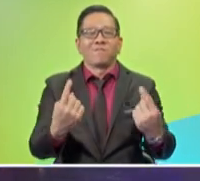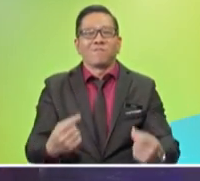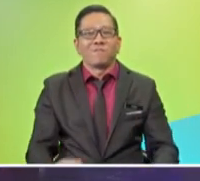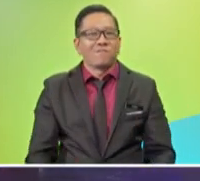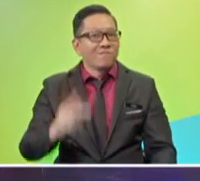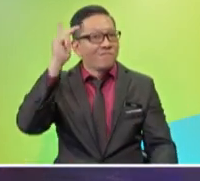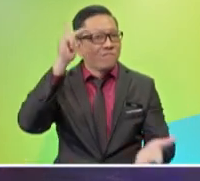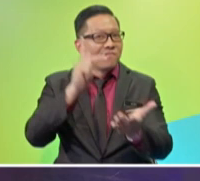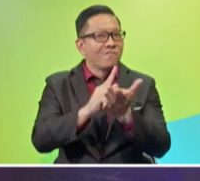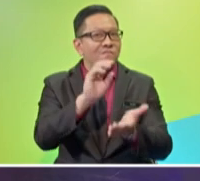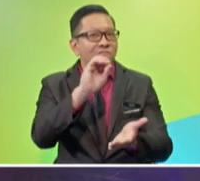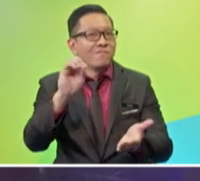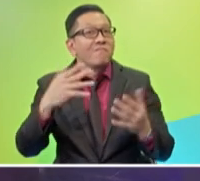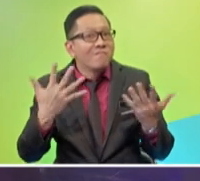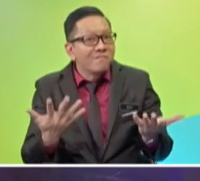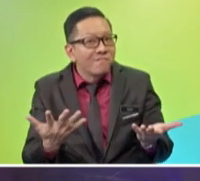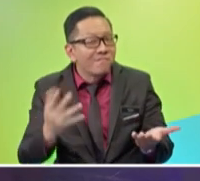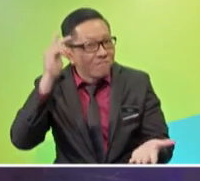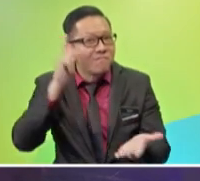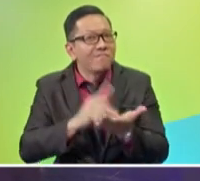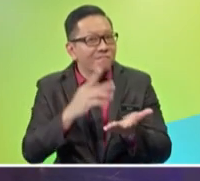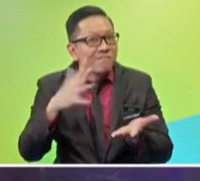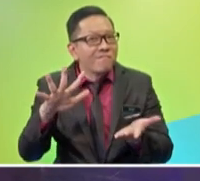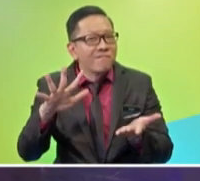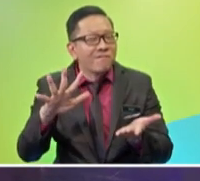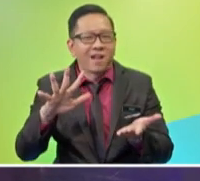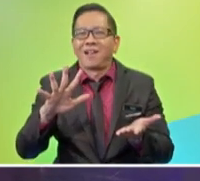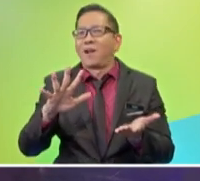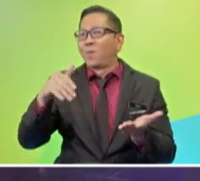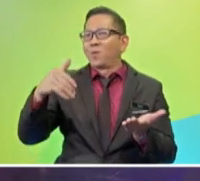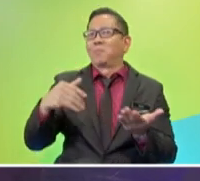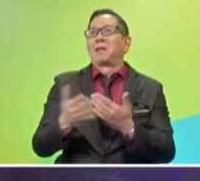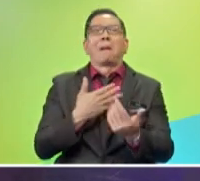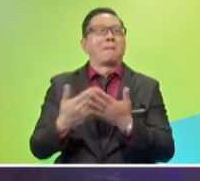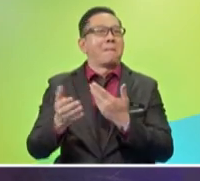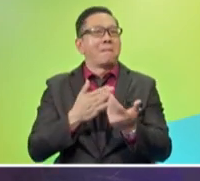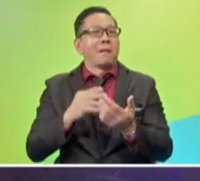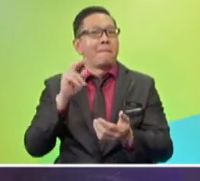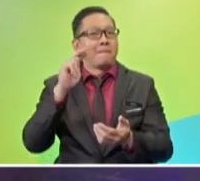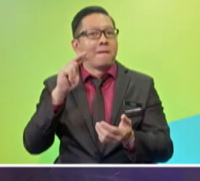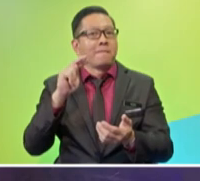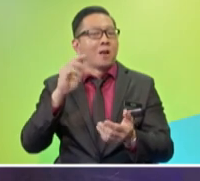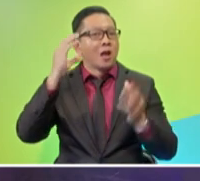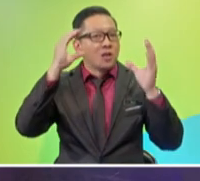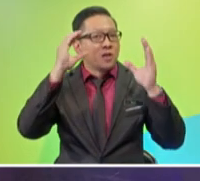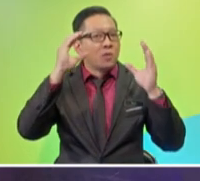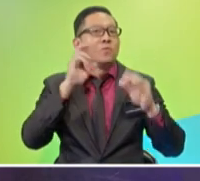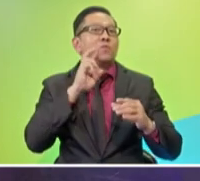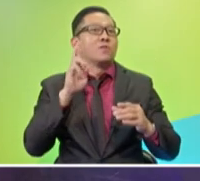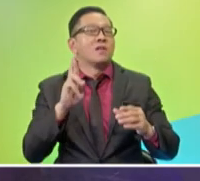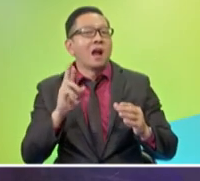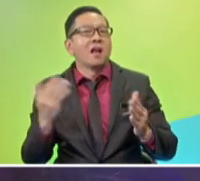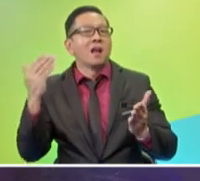kenal Sifa. Macam mana, dah kenal Sifa ke belum sekarang? Kalau belum, jangan risau kerana selepas ini Cikgu Zuriana akan kongsikan lebih